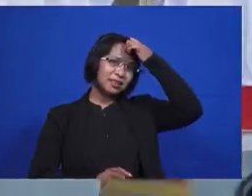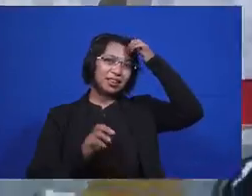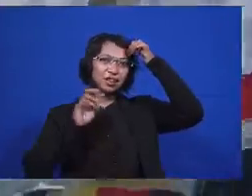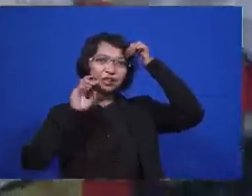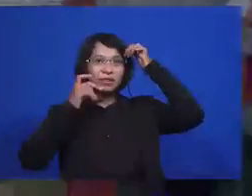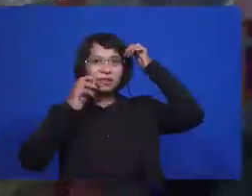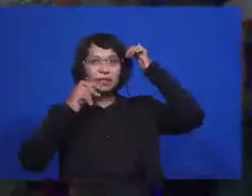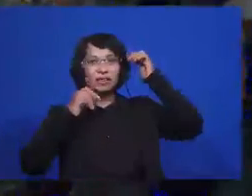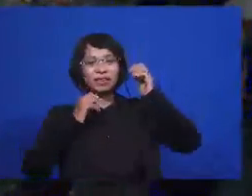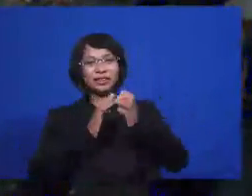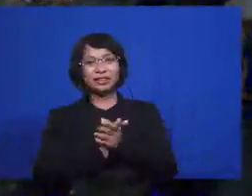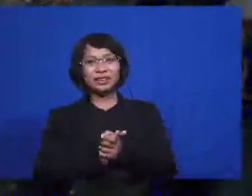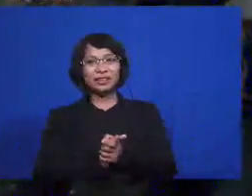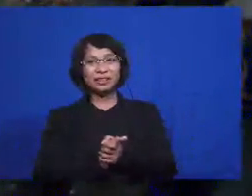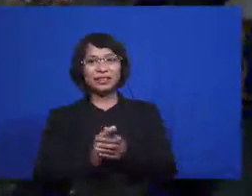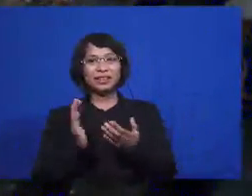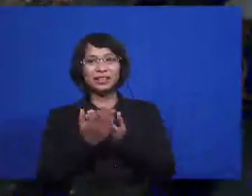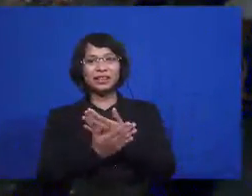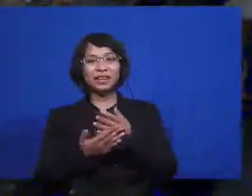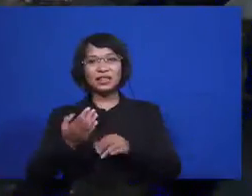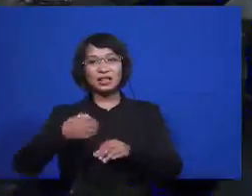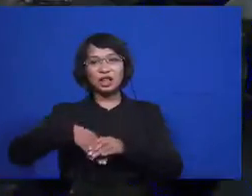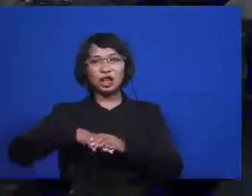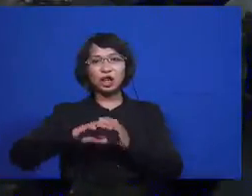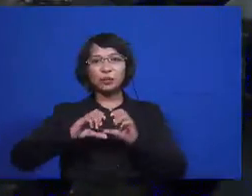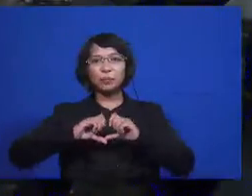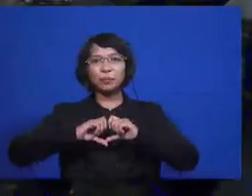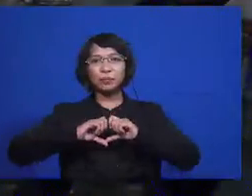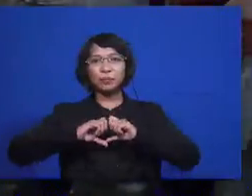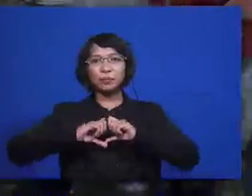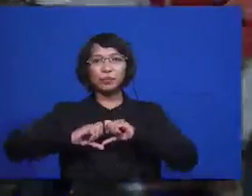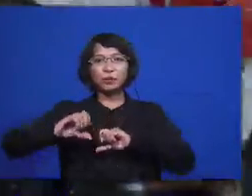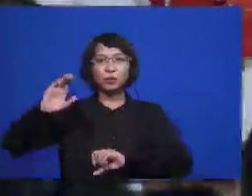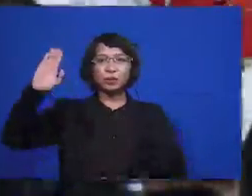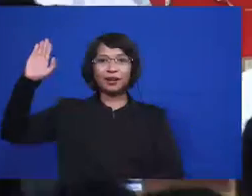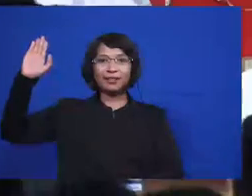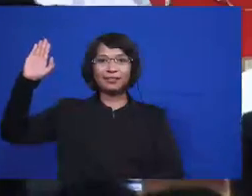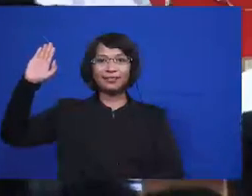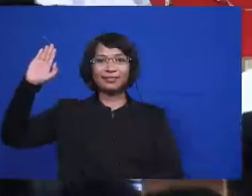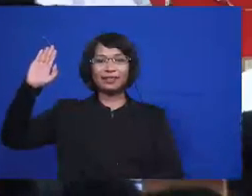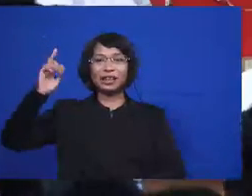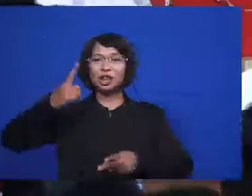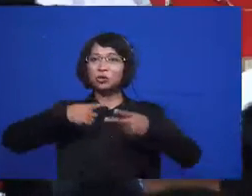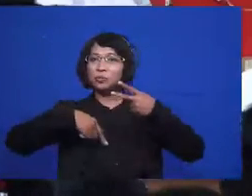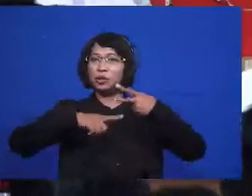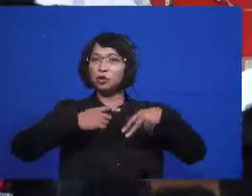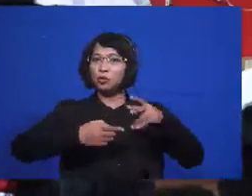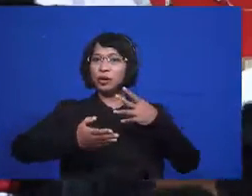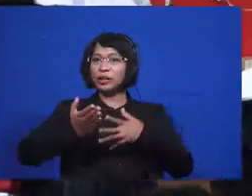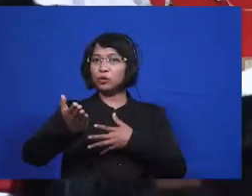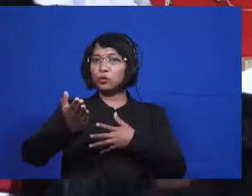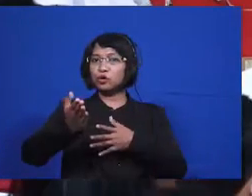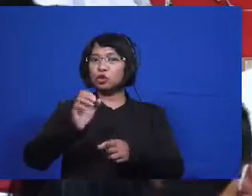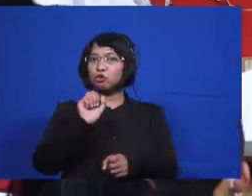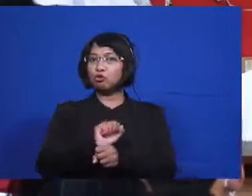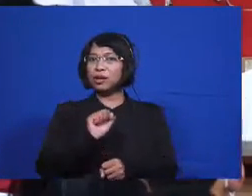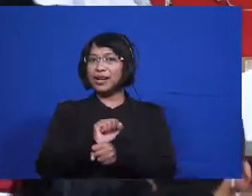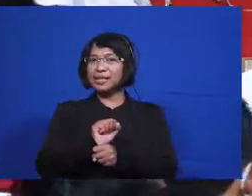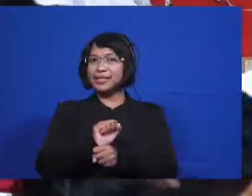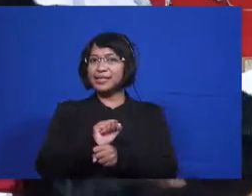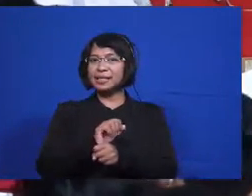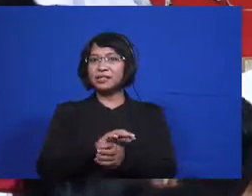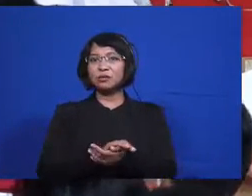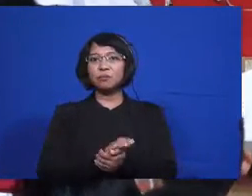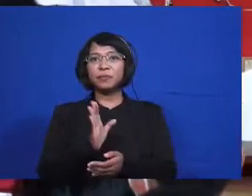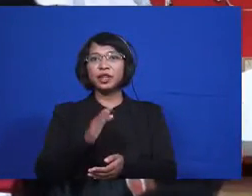Saudara-saudariku yang terkasih dalam Tuhan, mereka berdua kita utus untuk tugas misi